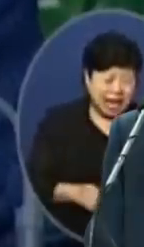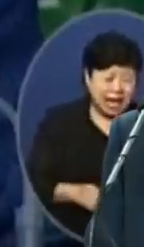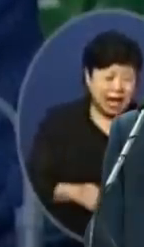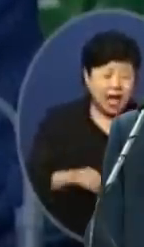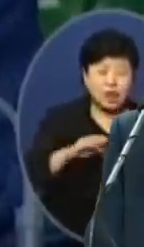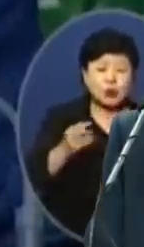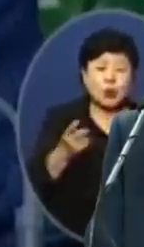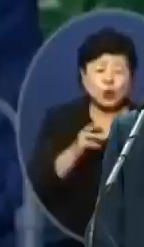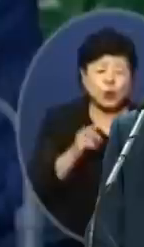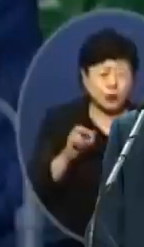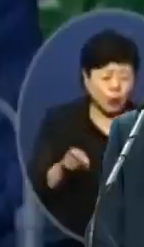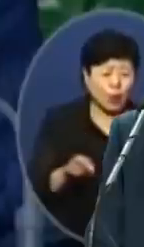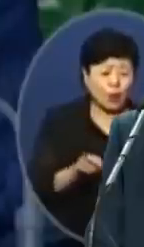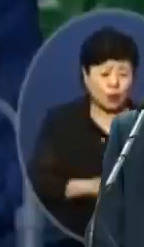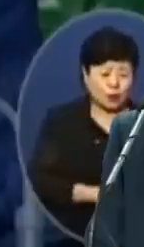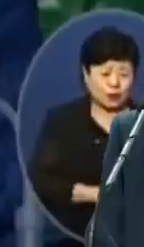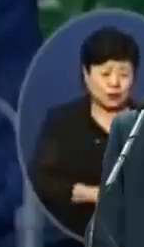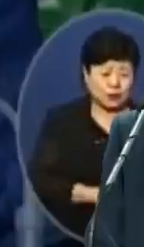토론토로